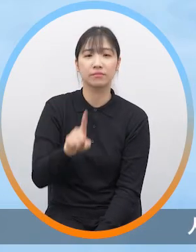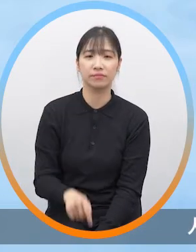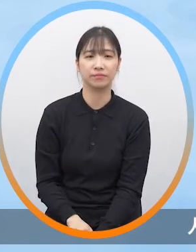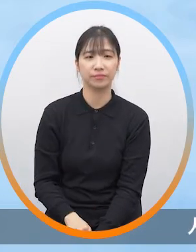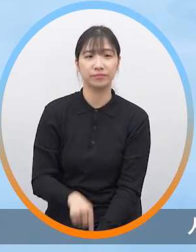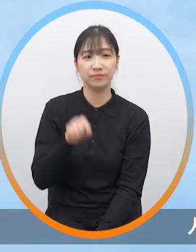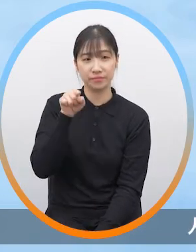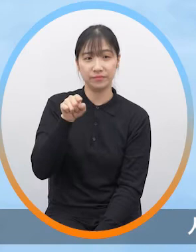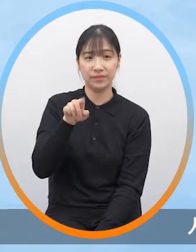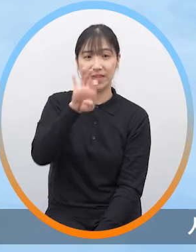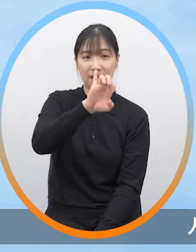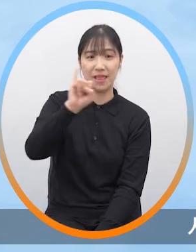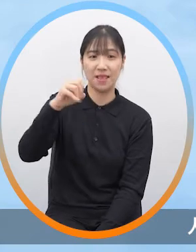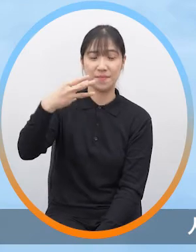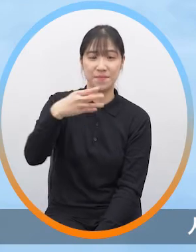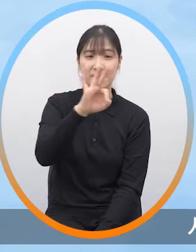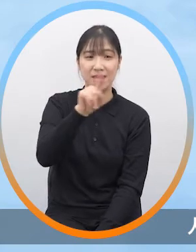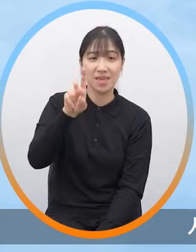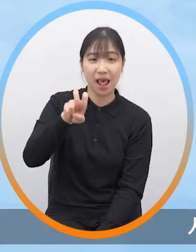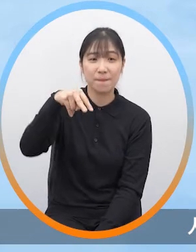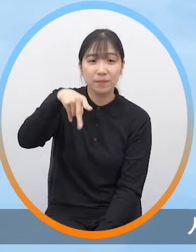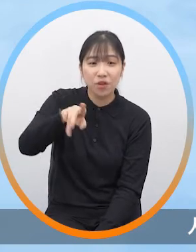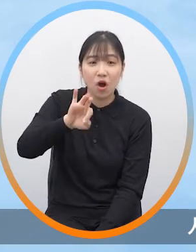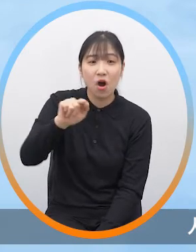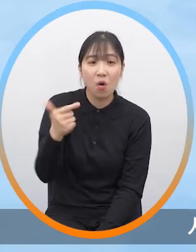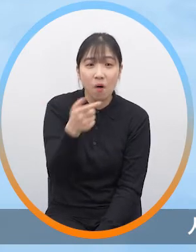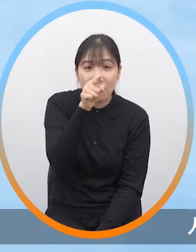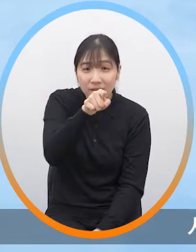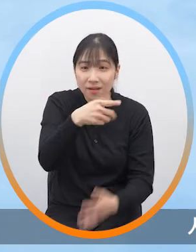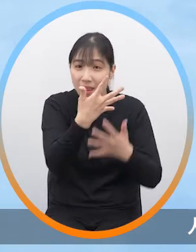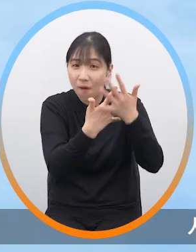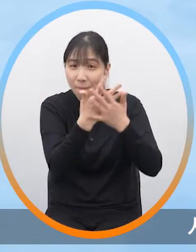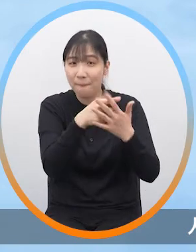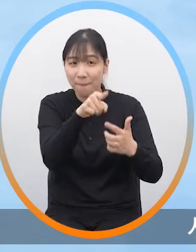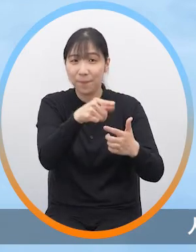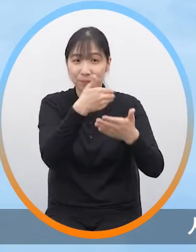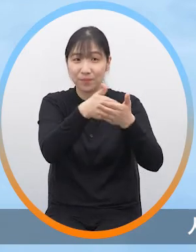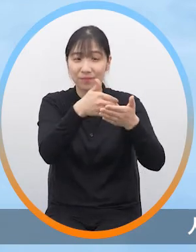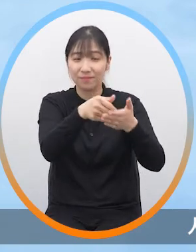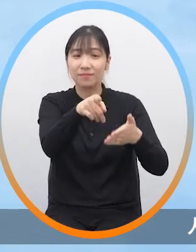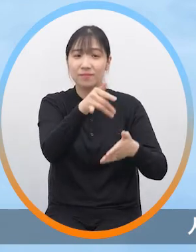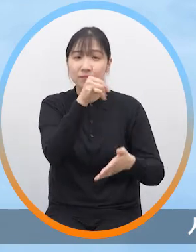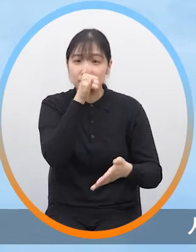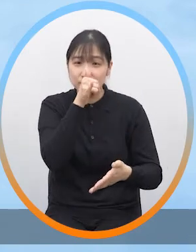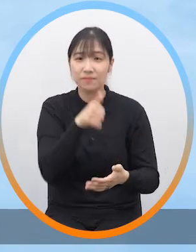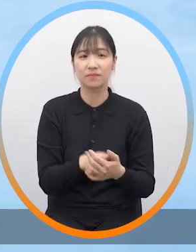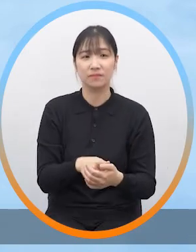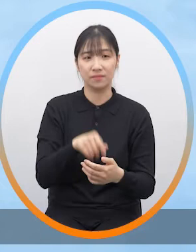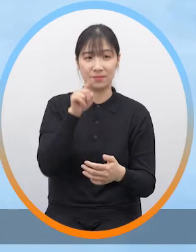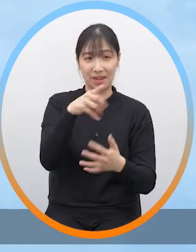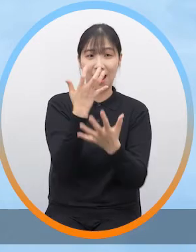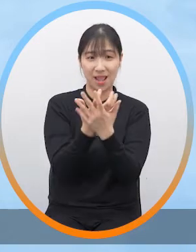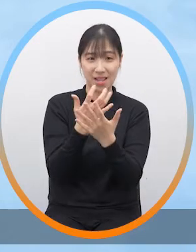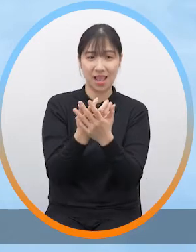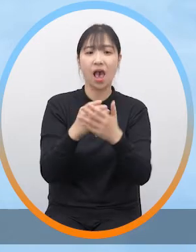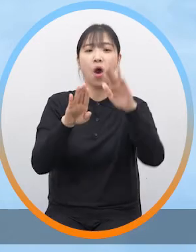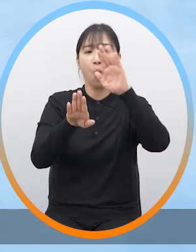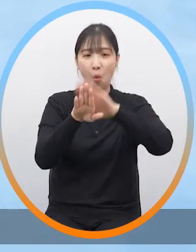뭐냐면 이 화면에 보이는 이게 이제 피람서원이라고 써 있는 겁니다. 그리고